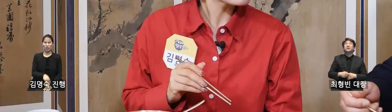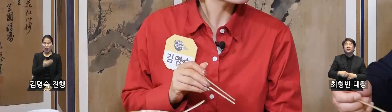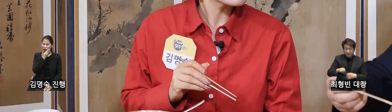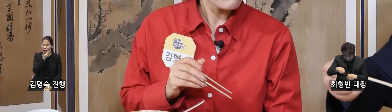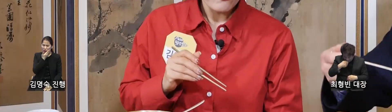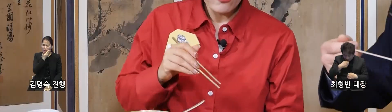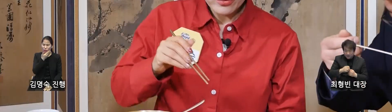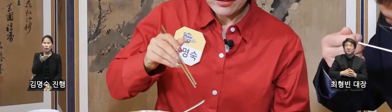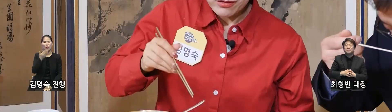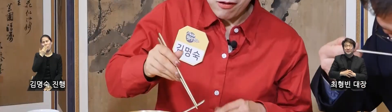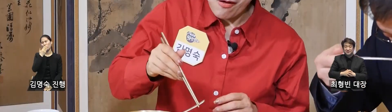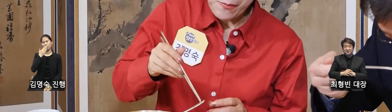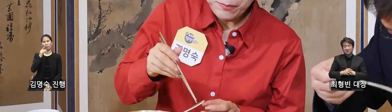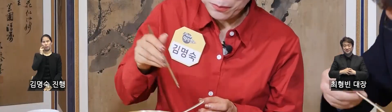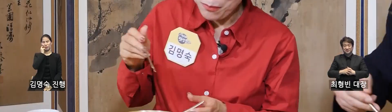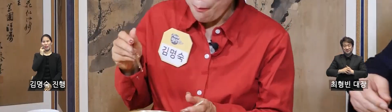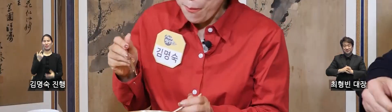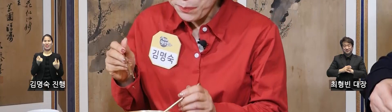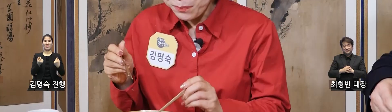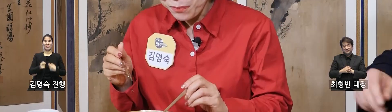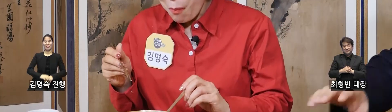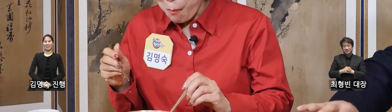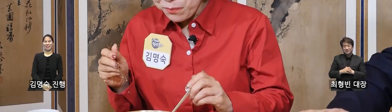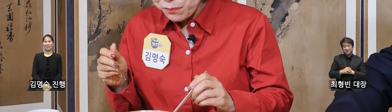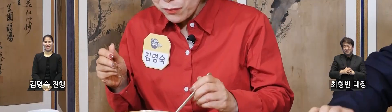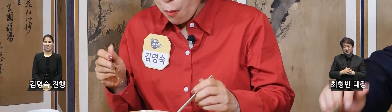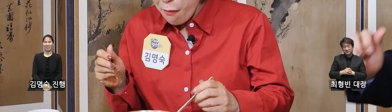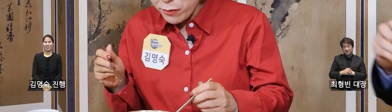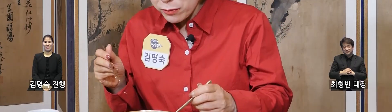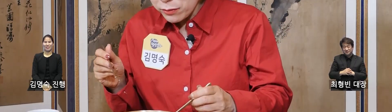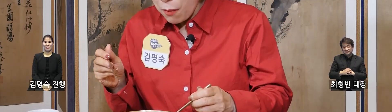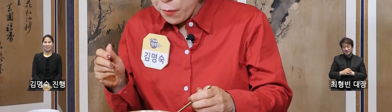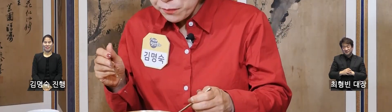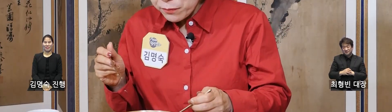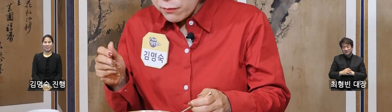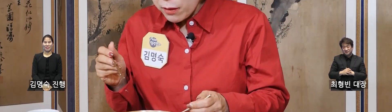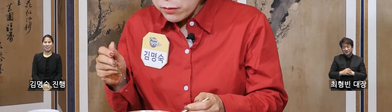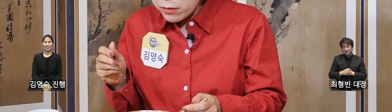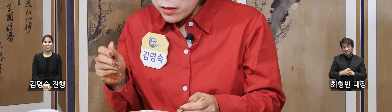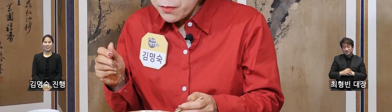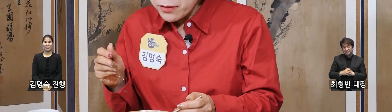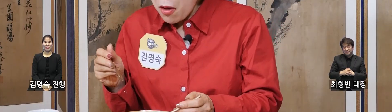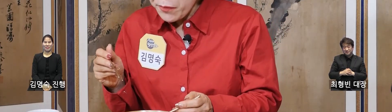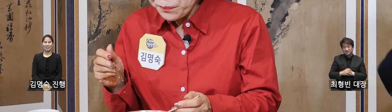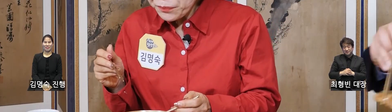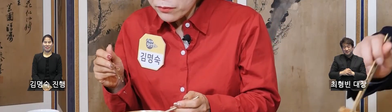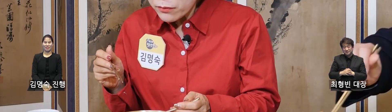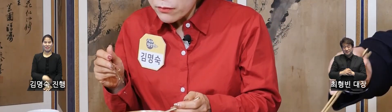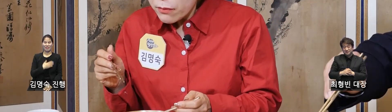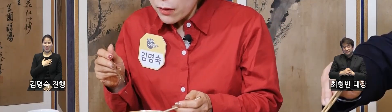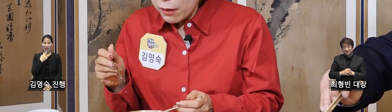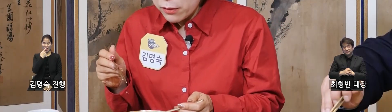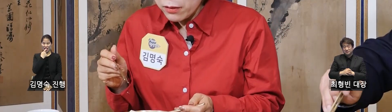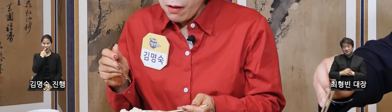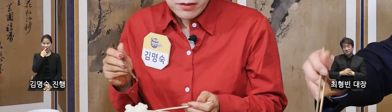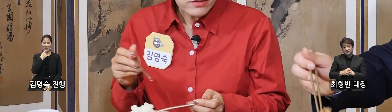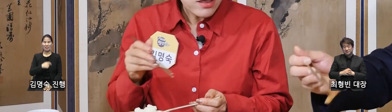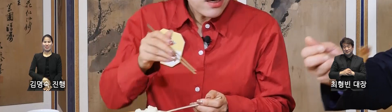아까워서 어떻게 다 먹어야 진짜 음 5 저희 입에서